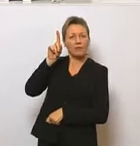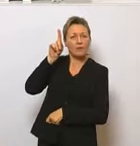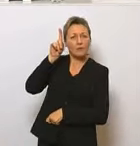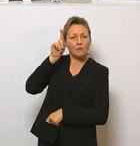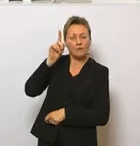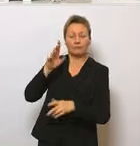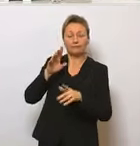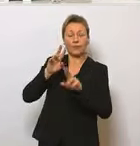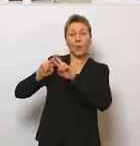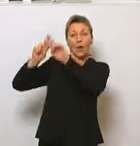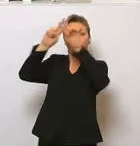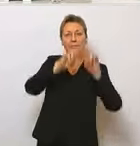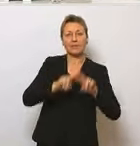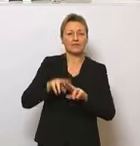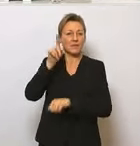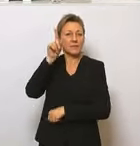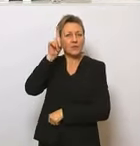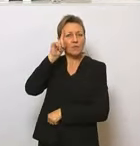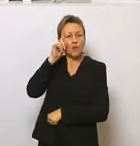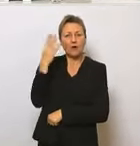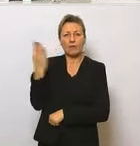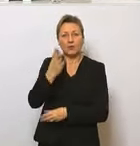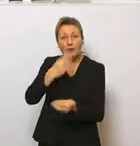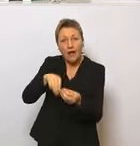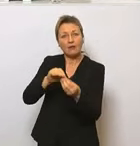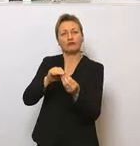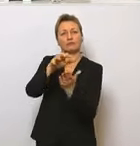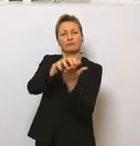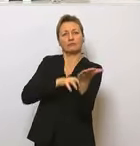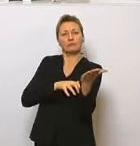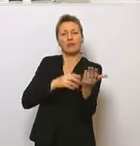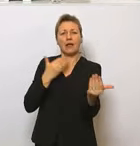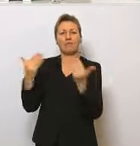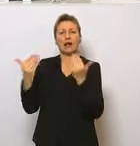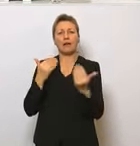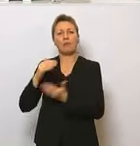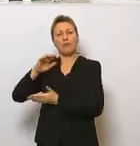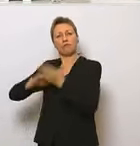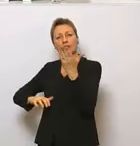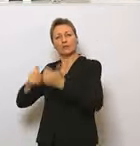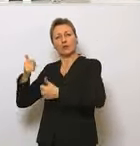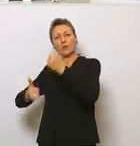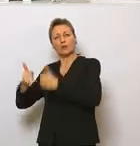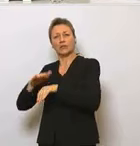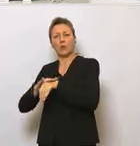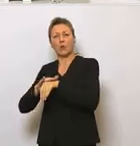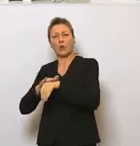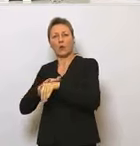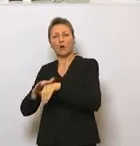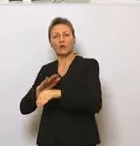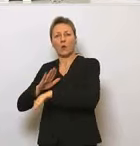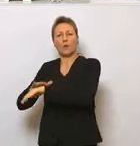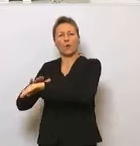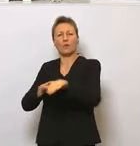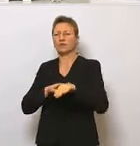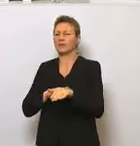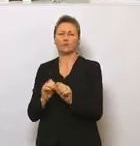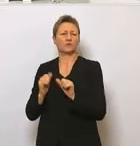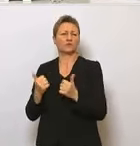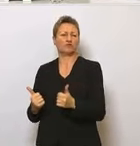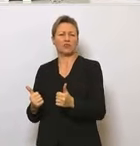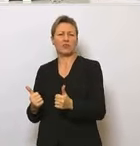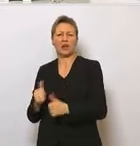nécessaire d'avoir un instrument supplémentaire en plus de la politique de la concurrence, malgré toutes les recommandations géniales qu'avec mes co-auteurs nous